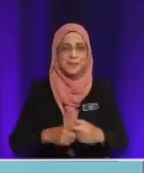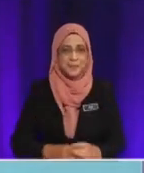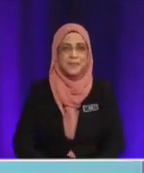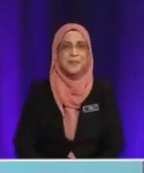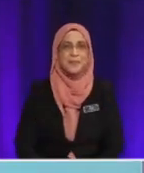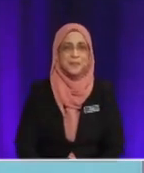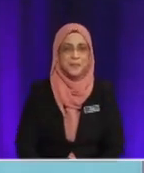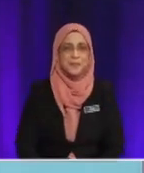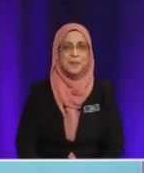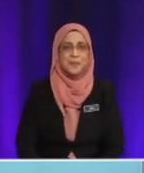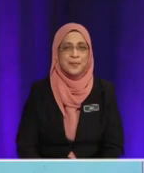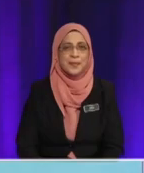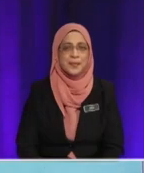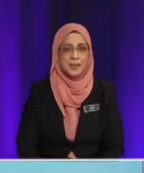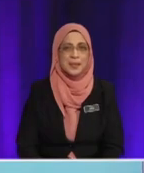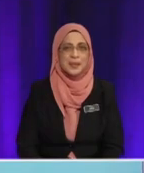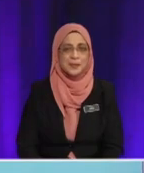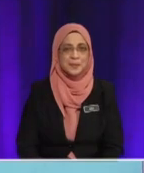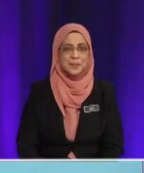Okey. Sekarang kita ambil hati lagi, cikgu. Boleh, cikgu.